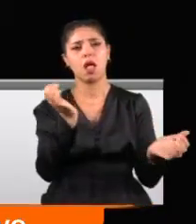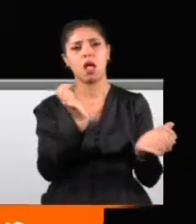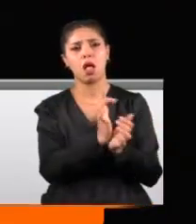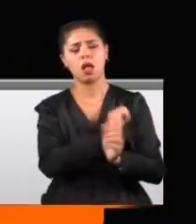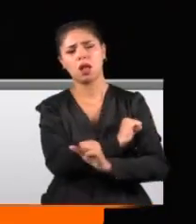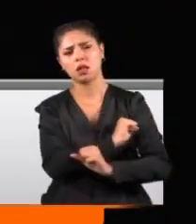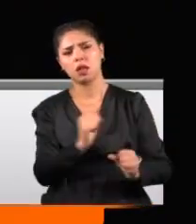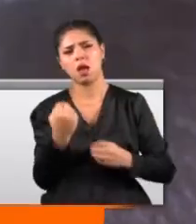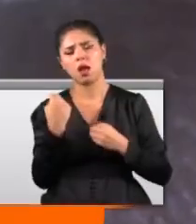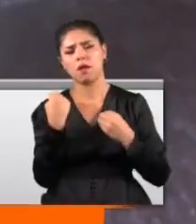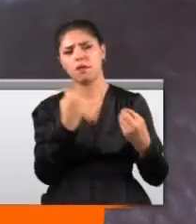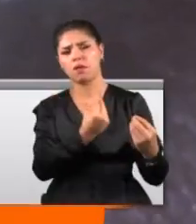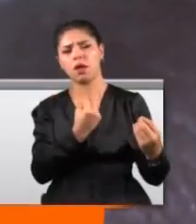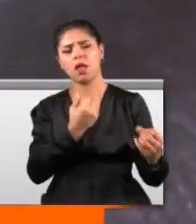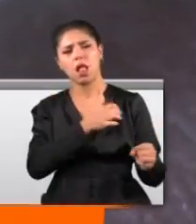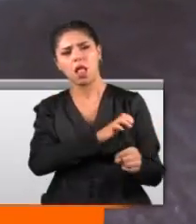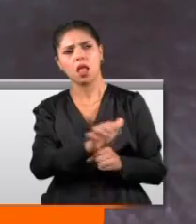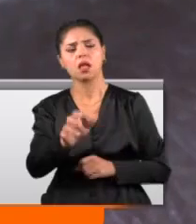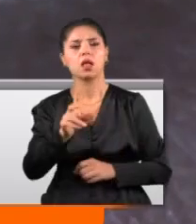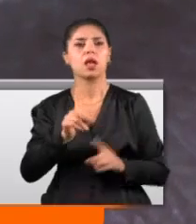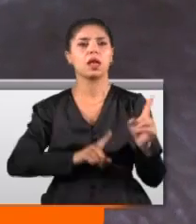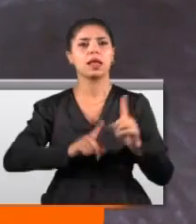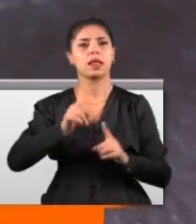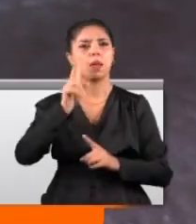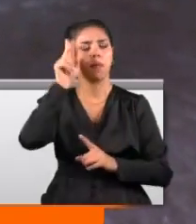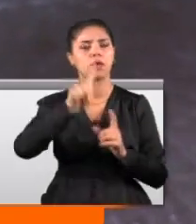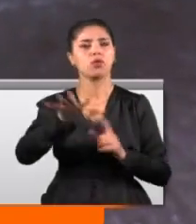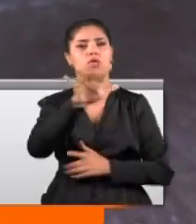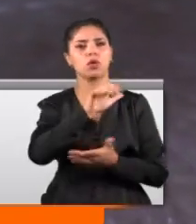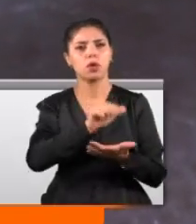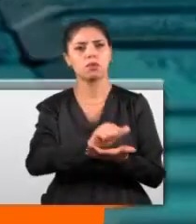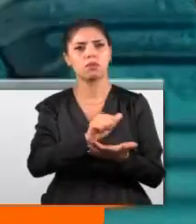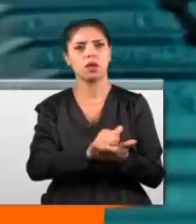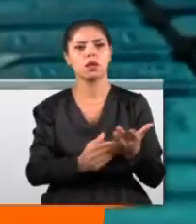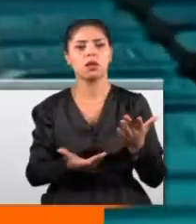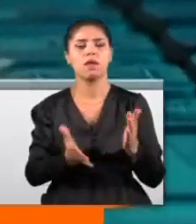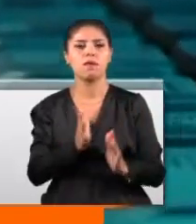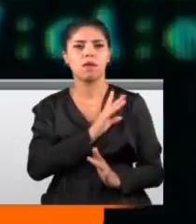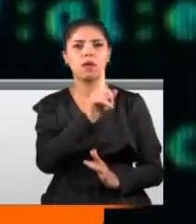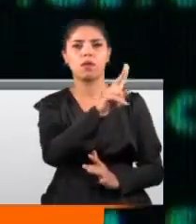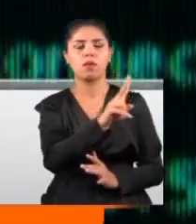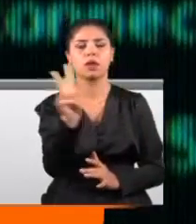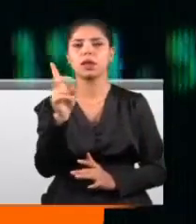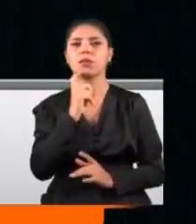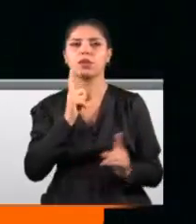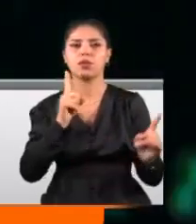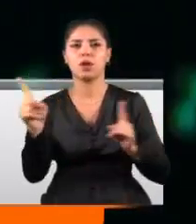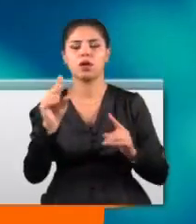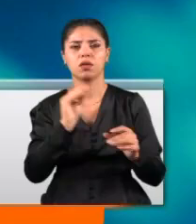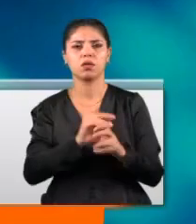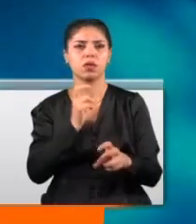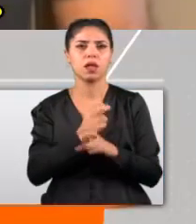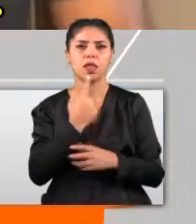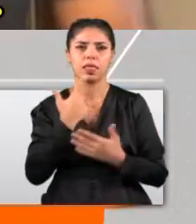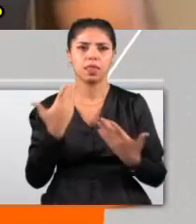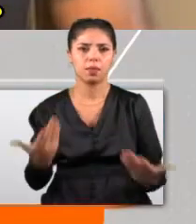türlü zorbalığa maruz bırakıyorlar. Sanal mafya sosyal medyada ve sosyal ortamda kol geziyor. 12 ila 20 yaş aralığı için tehlike çanları